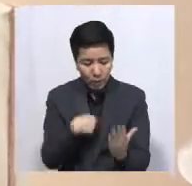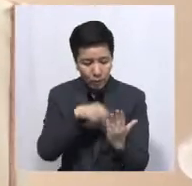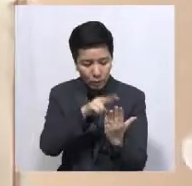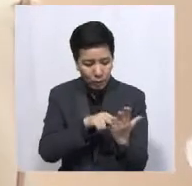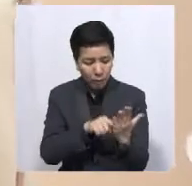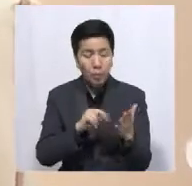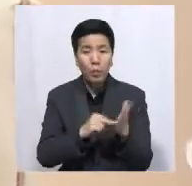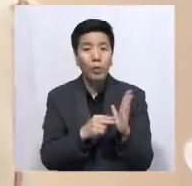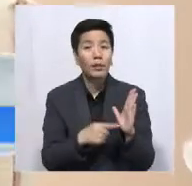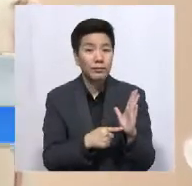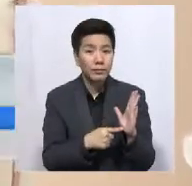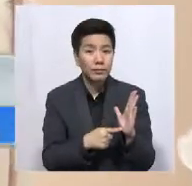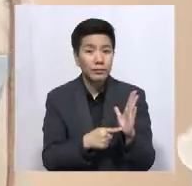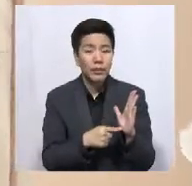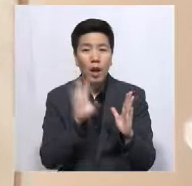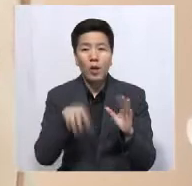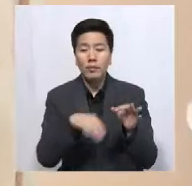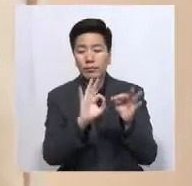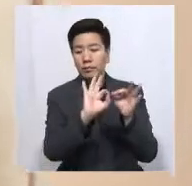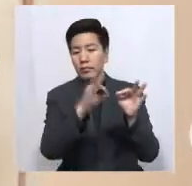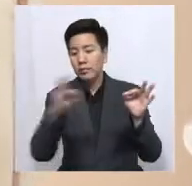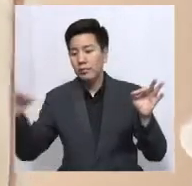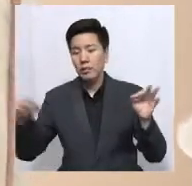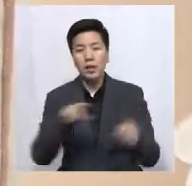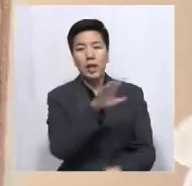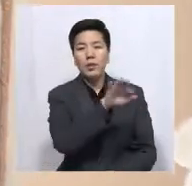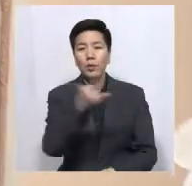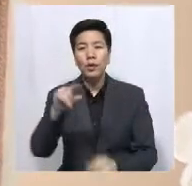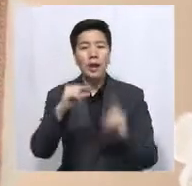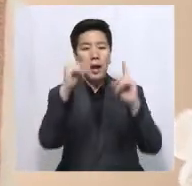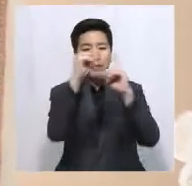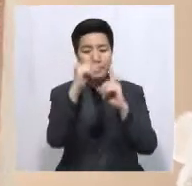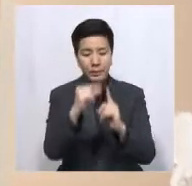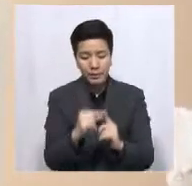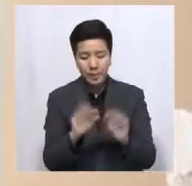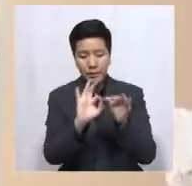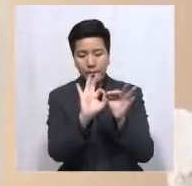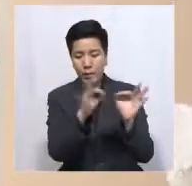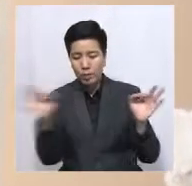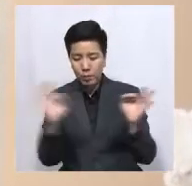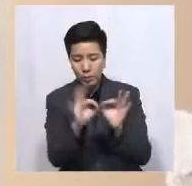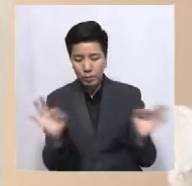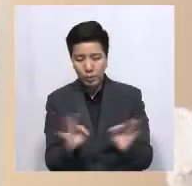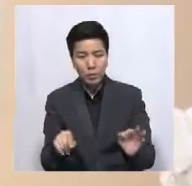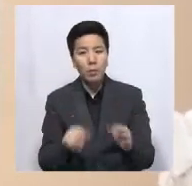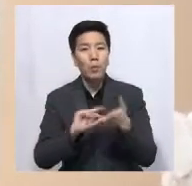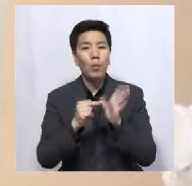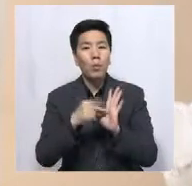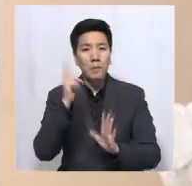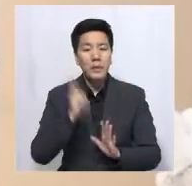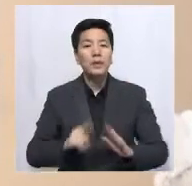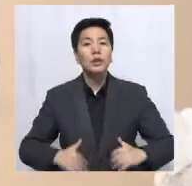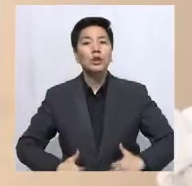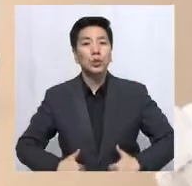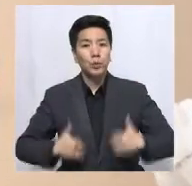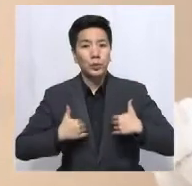มันคือการรังสรรค์ตัวอักษรการรังสรรค์คำพูดอะไรมาร้อยเรียงออกมาใช่ไหมเขาเรียกว่ามันมีชีวิตจิตใจมัน